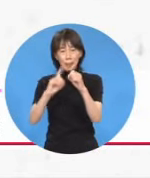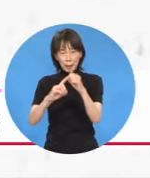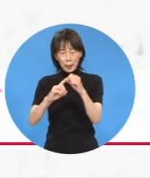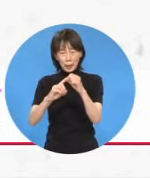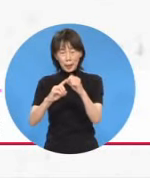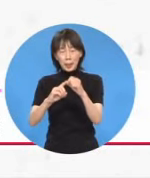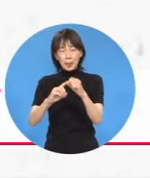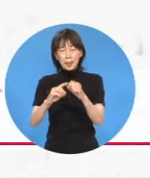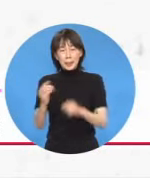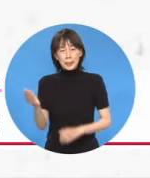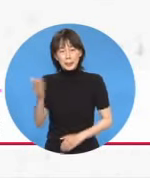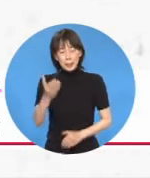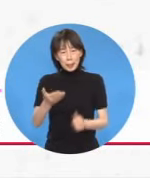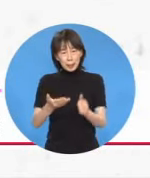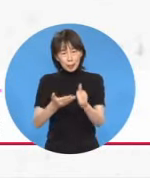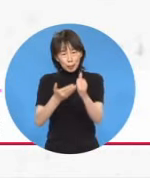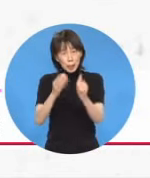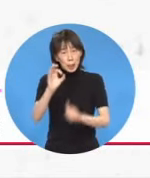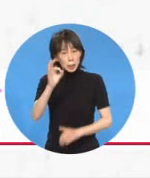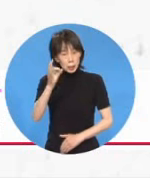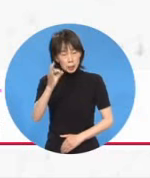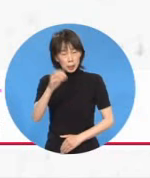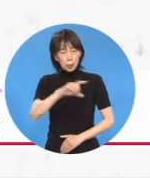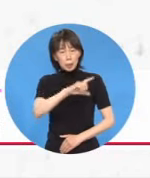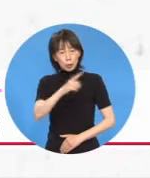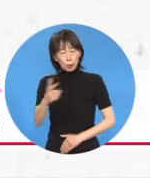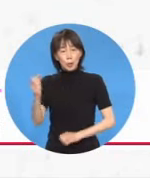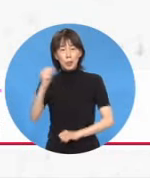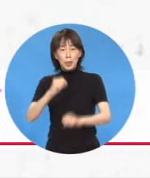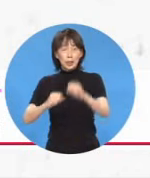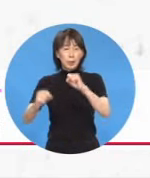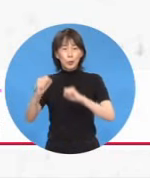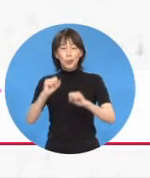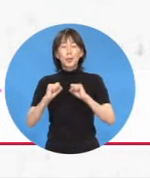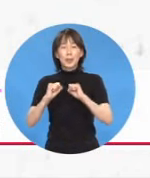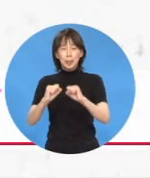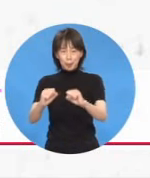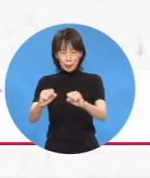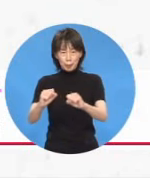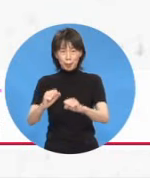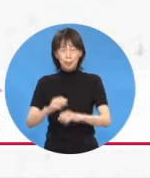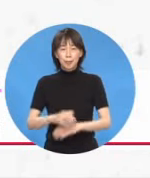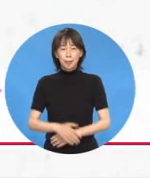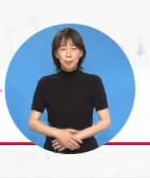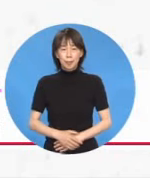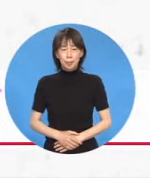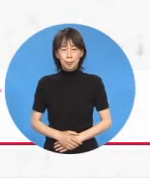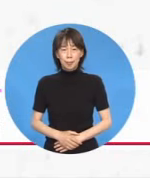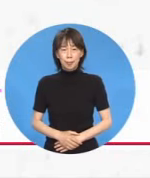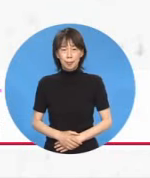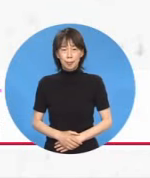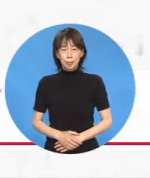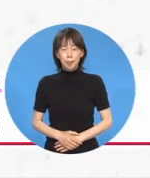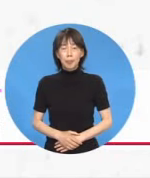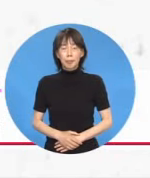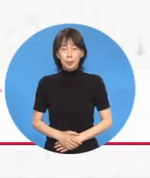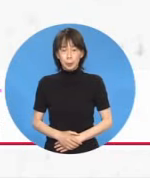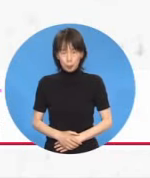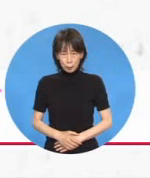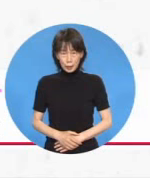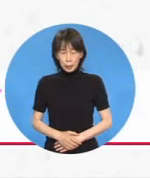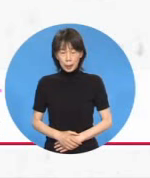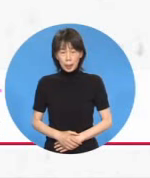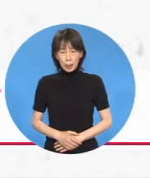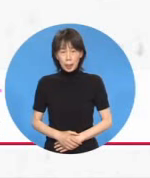を願って次世代育成基金や子育て応援券など様々な取り組みを行っています